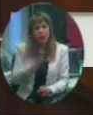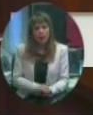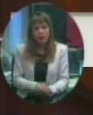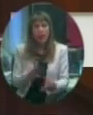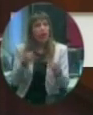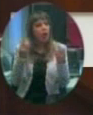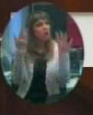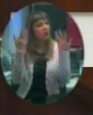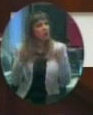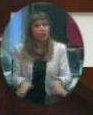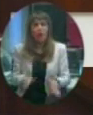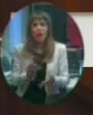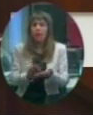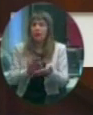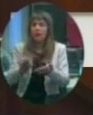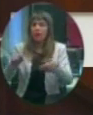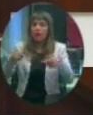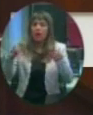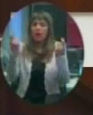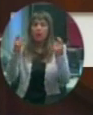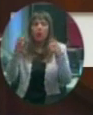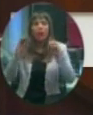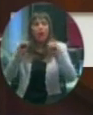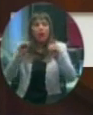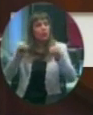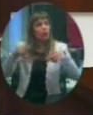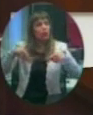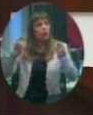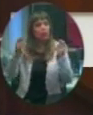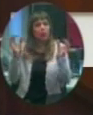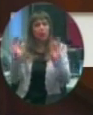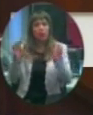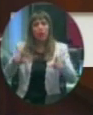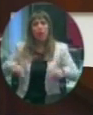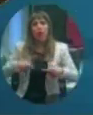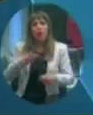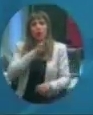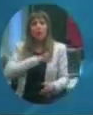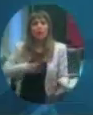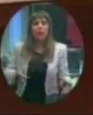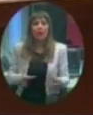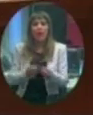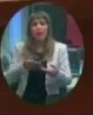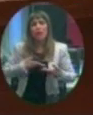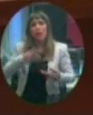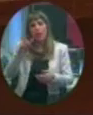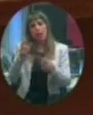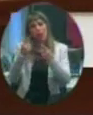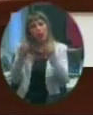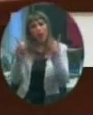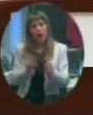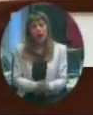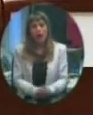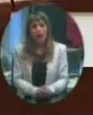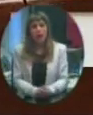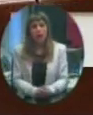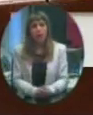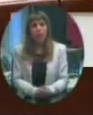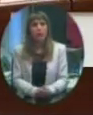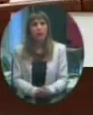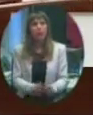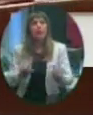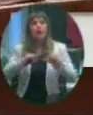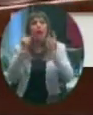החינוך שלא לימדו ולא חינכו לחיים סובלניים ולקבלת האחר. והחוג למקרא התכנס